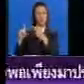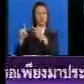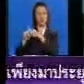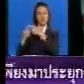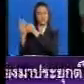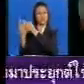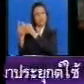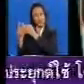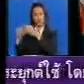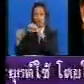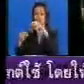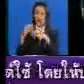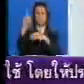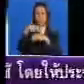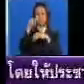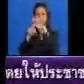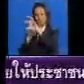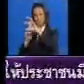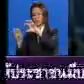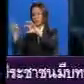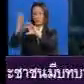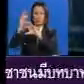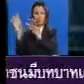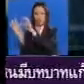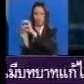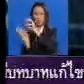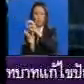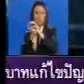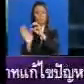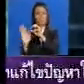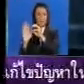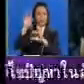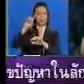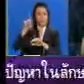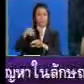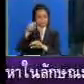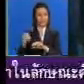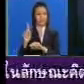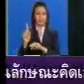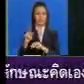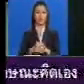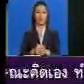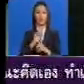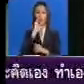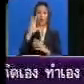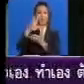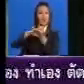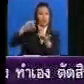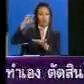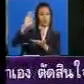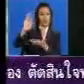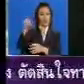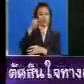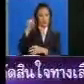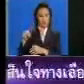ส์และไอร์แลนด์เหนือเพราะสถานการณ์ยังไม่รุนแรงมากด้านผู้เชี่ยวชาญทางเศรษฐกิจจาก Oxford Economicsคาดการโดยใช้